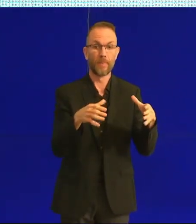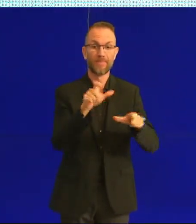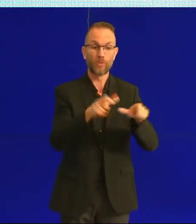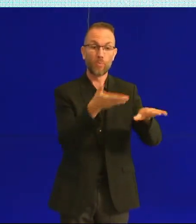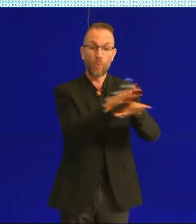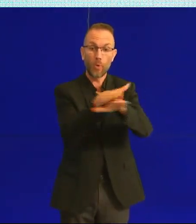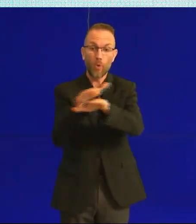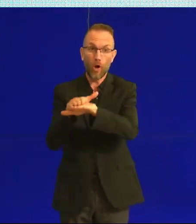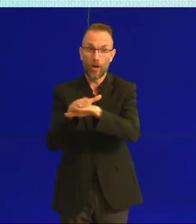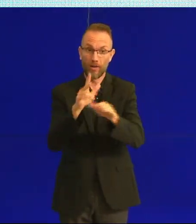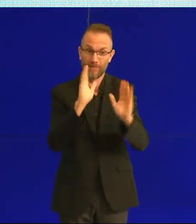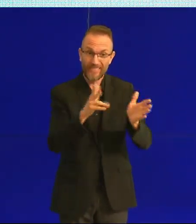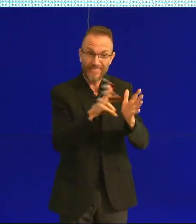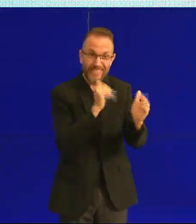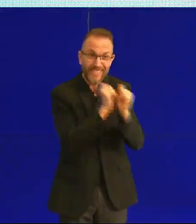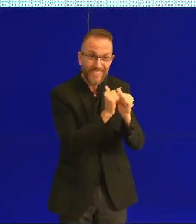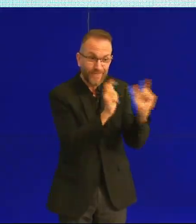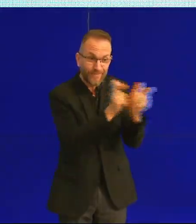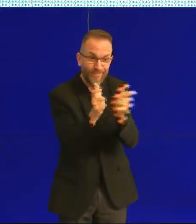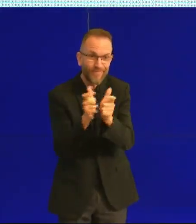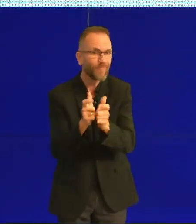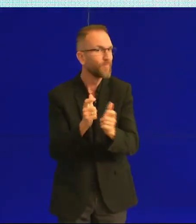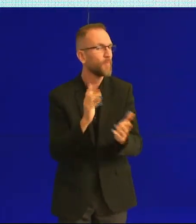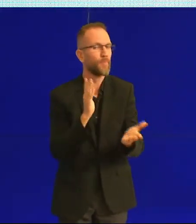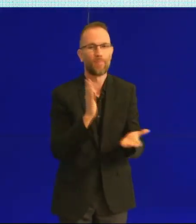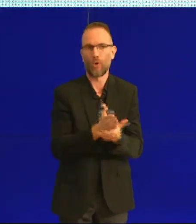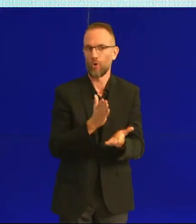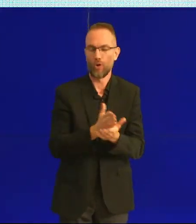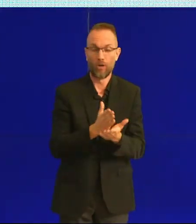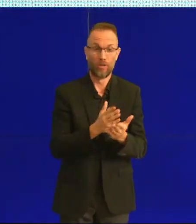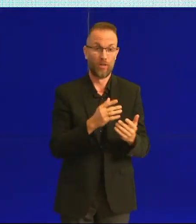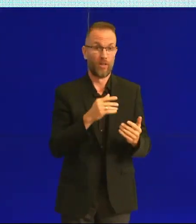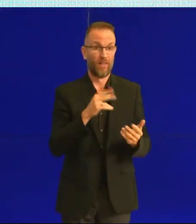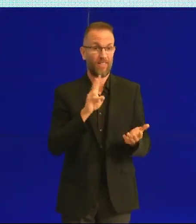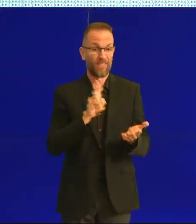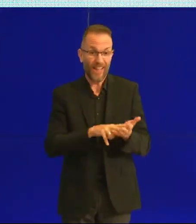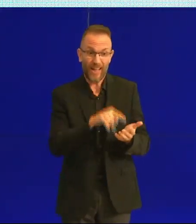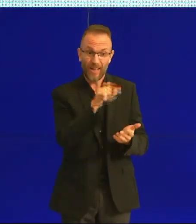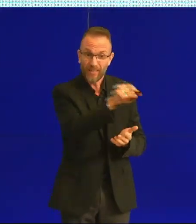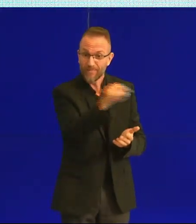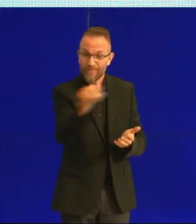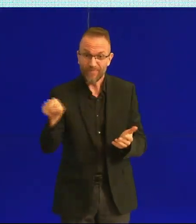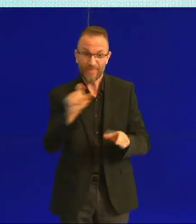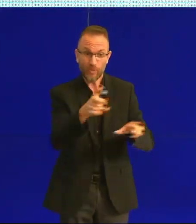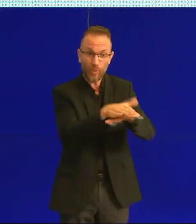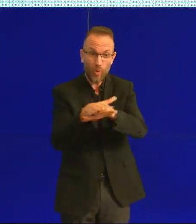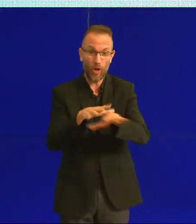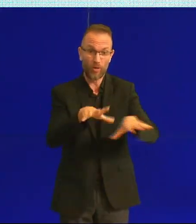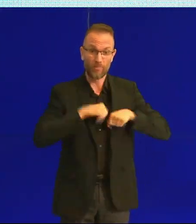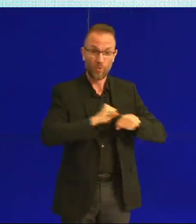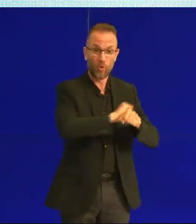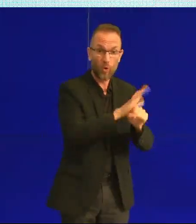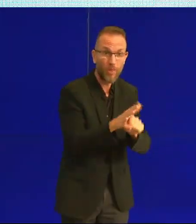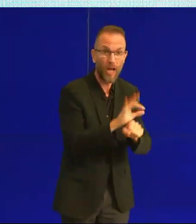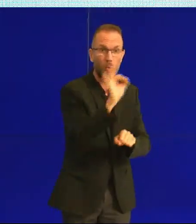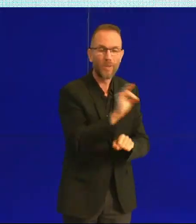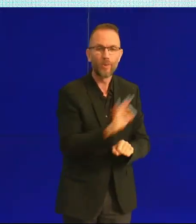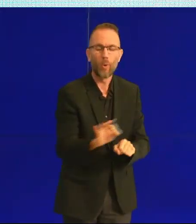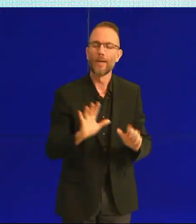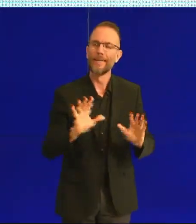aura coronavirus est donc certain nombre de raisons ces chiffres aujourd'hui il faut les et certainement les différences entre les régions